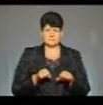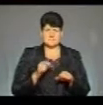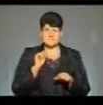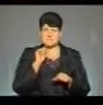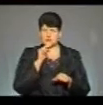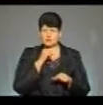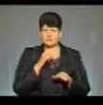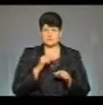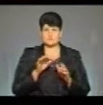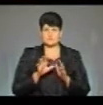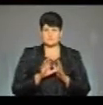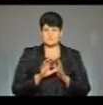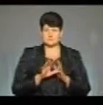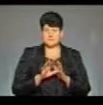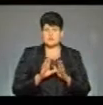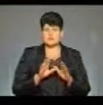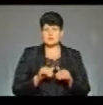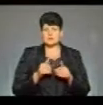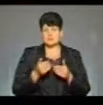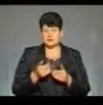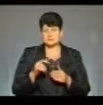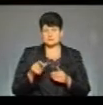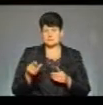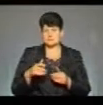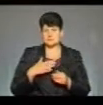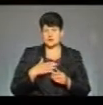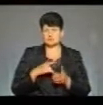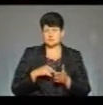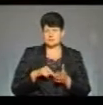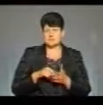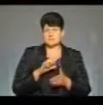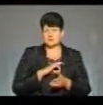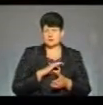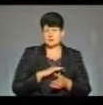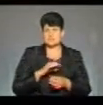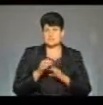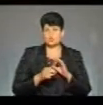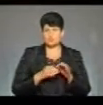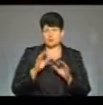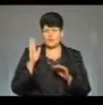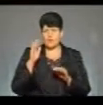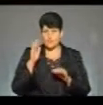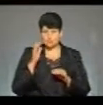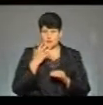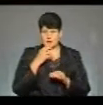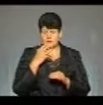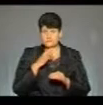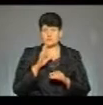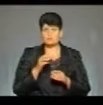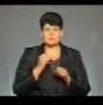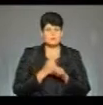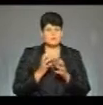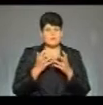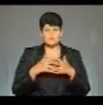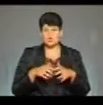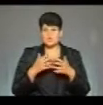зекономити енергоресурси і подавати мешканцям нашого міста, нашим споживачам цілодобову гарячу воду. Котельня буде працювати повністю в автоматичному